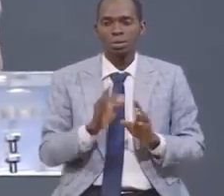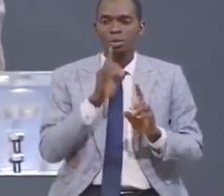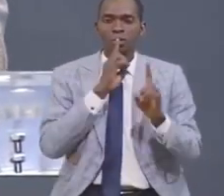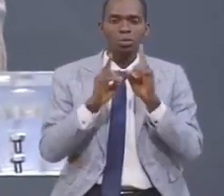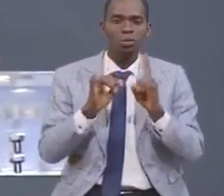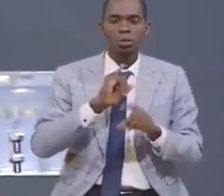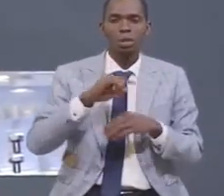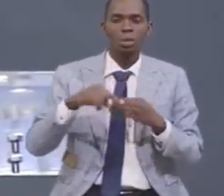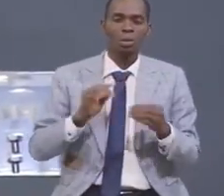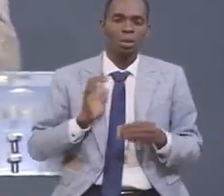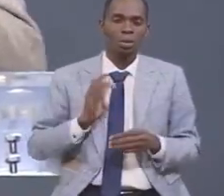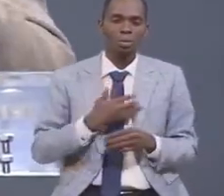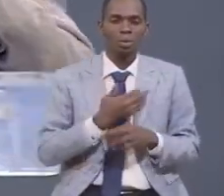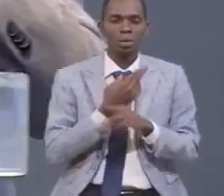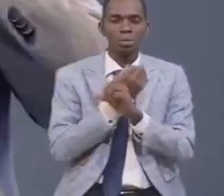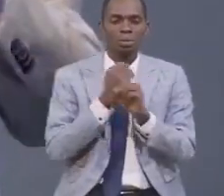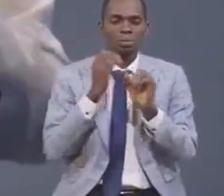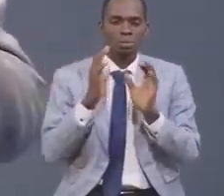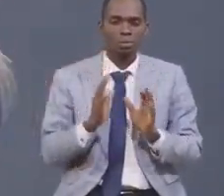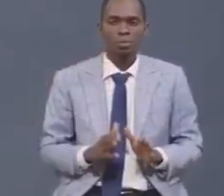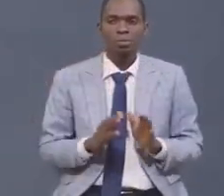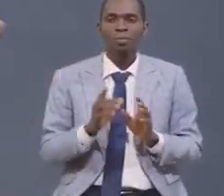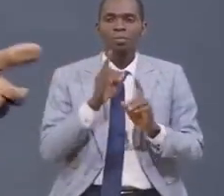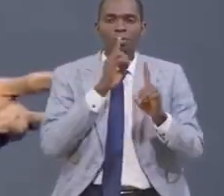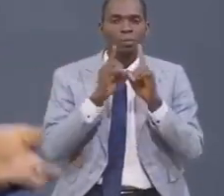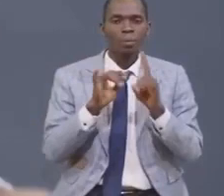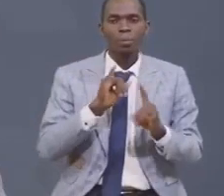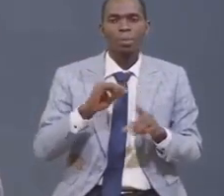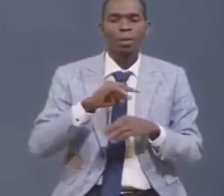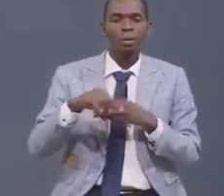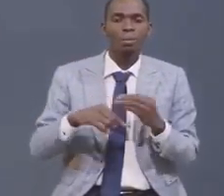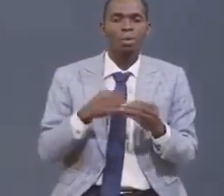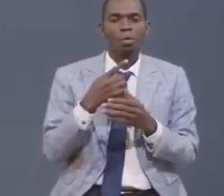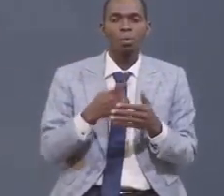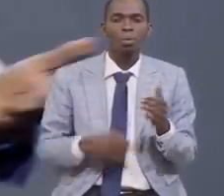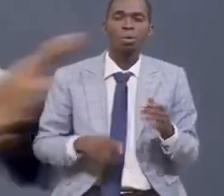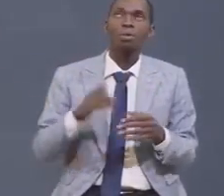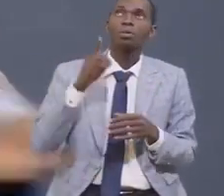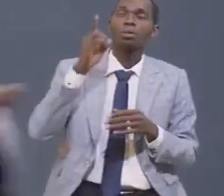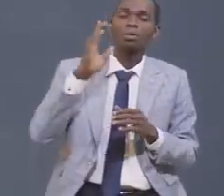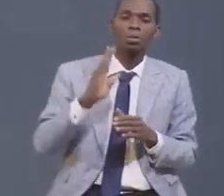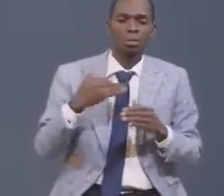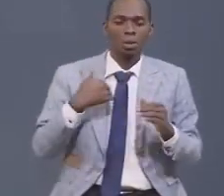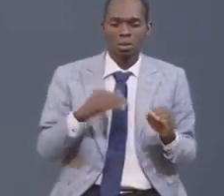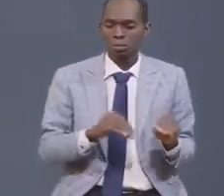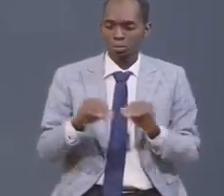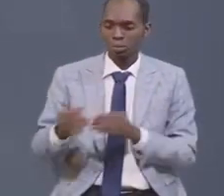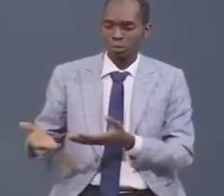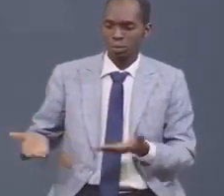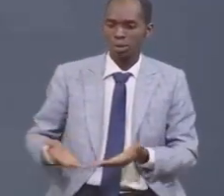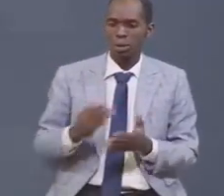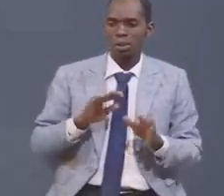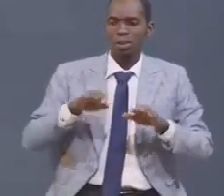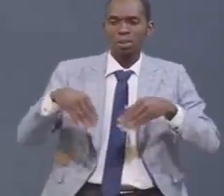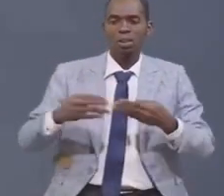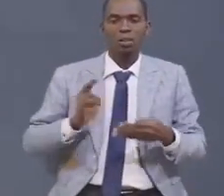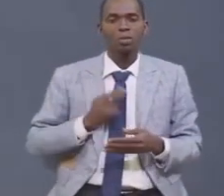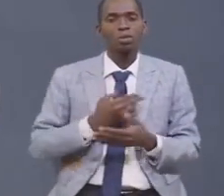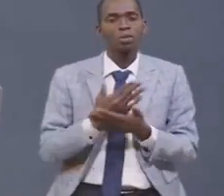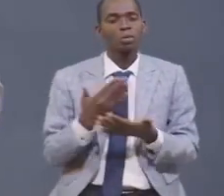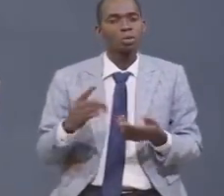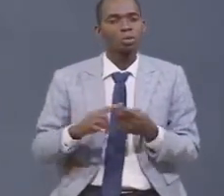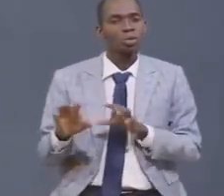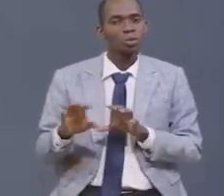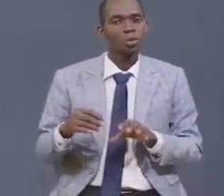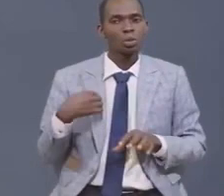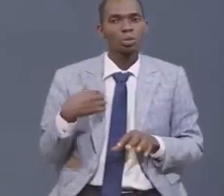our redeemer. మన విమోచకుని గురించి మాట్లాడుతున్నాం. We're talking about the one that placed us here and he gives us something to do and then we're going